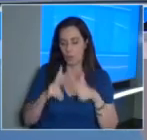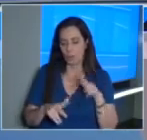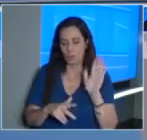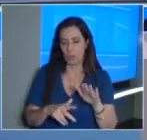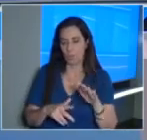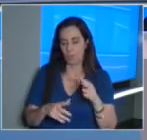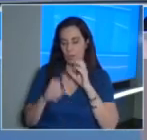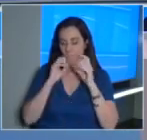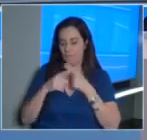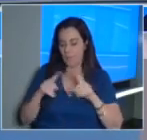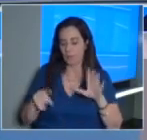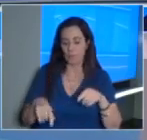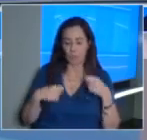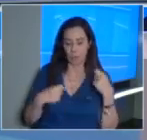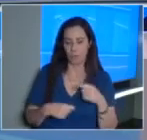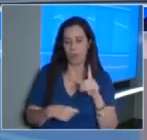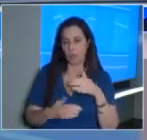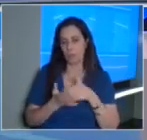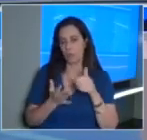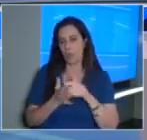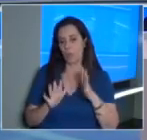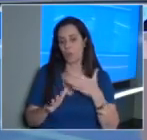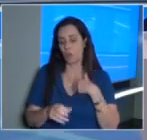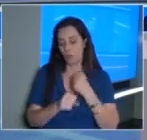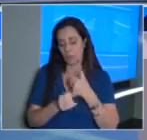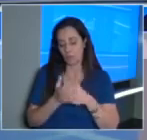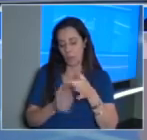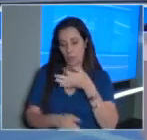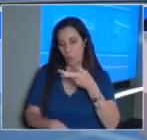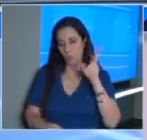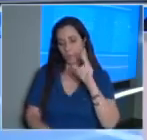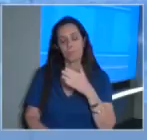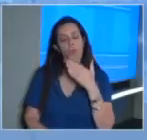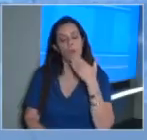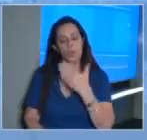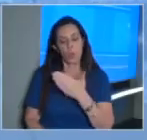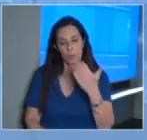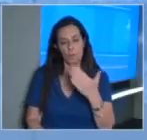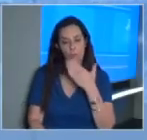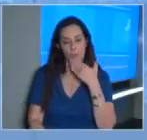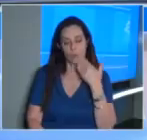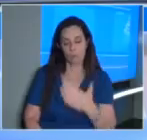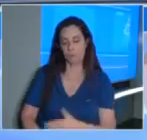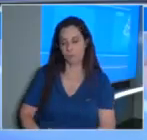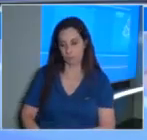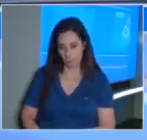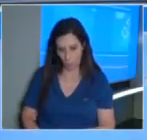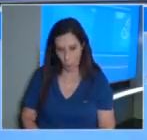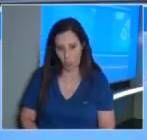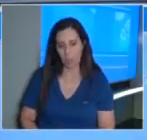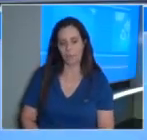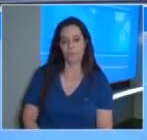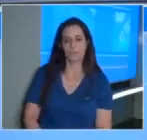גם במדיה החברתי, גם בחינוך וכו'. אז נמשיך למה שאנחנו עושים, נעשה את זה יותר. אוקיי, פרופסור ג'רלד שטיינברג ויגאל פלמור, תודה